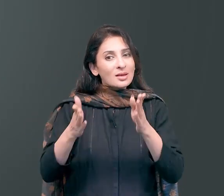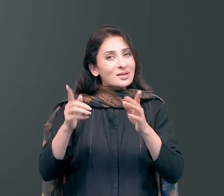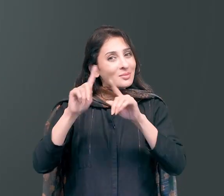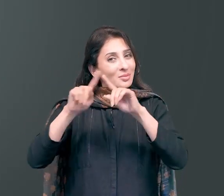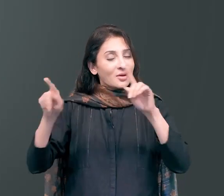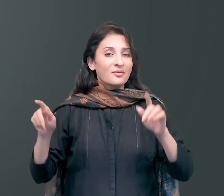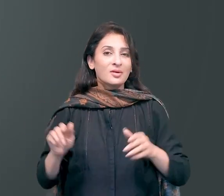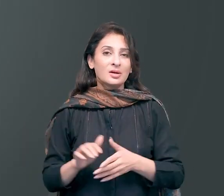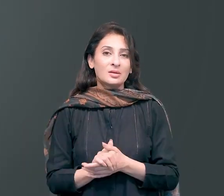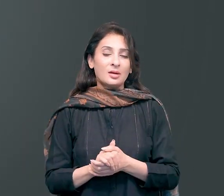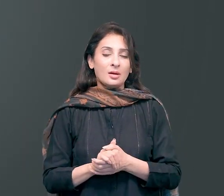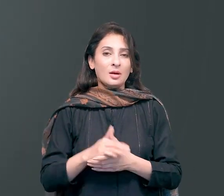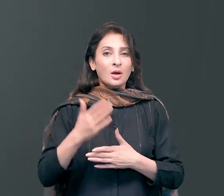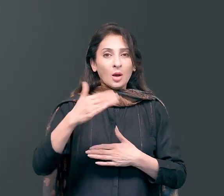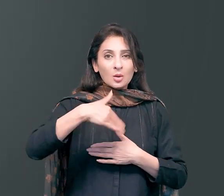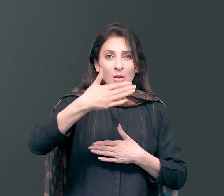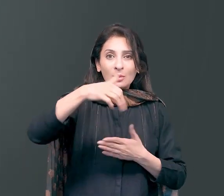انہوں نے